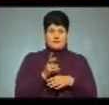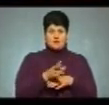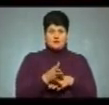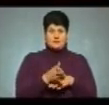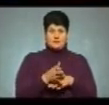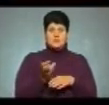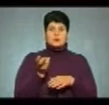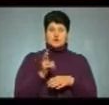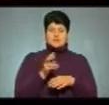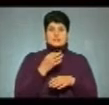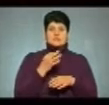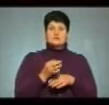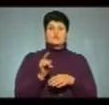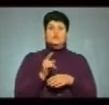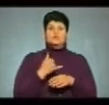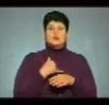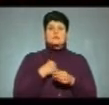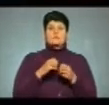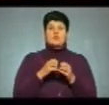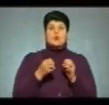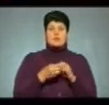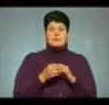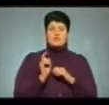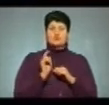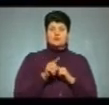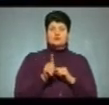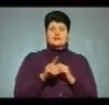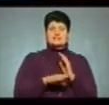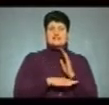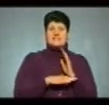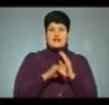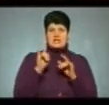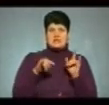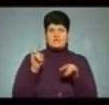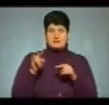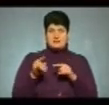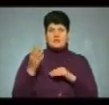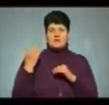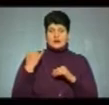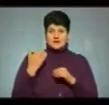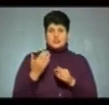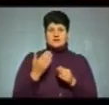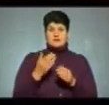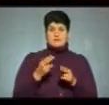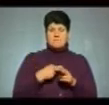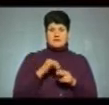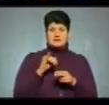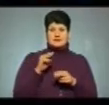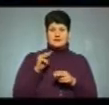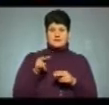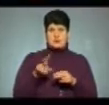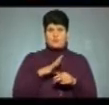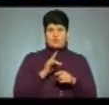Він заявив, що в нас проблема вся в тому, що в нас дерев'яні вікна. Раніше ж без ІТП було